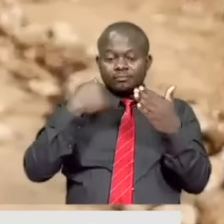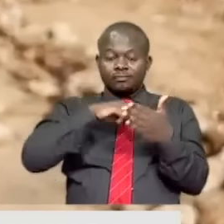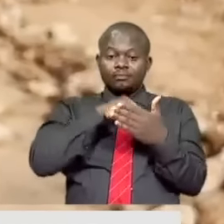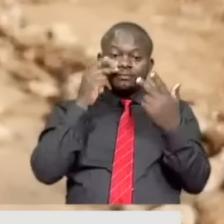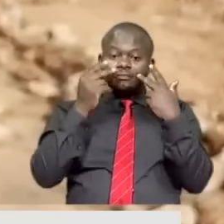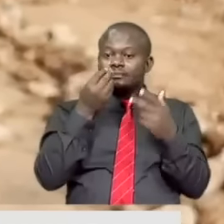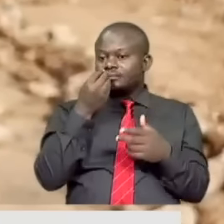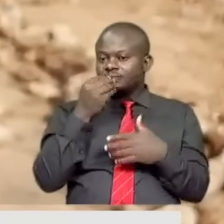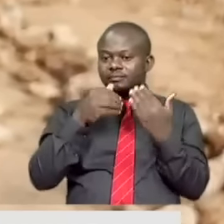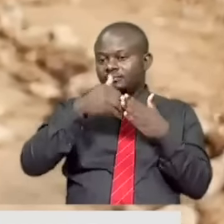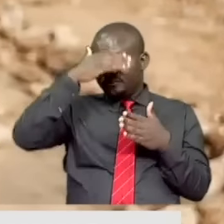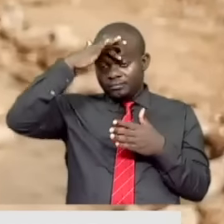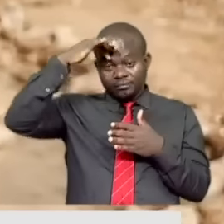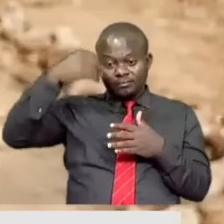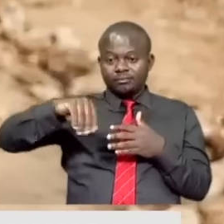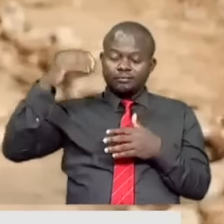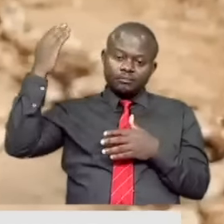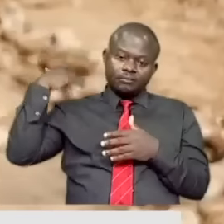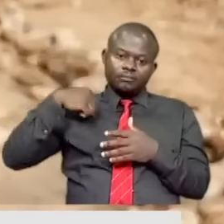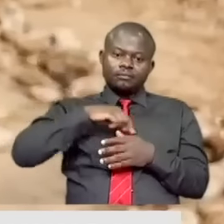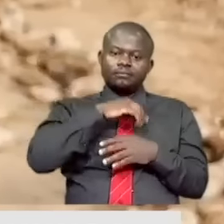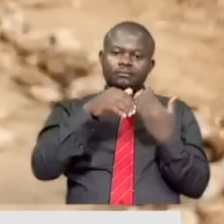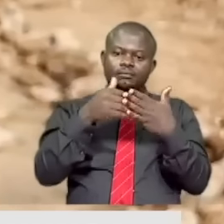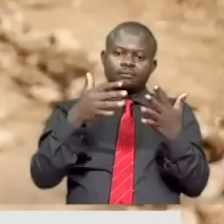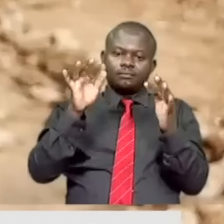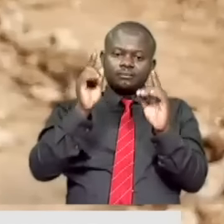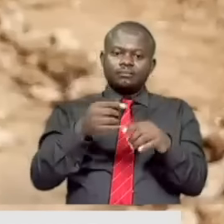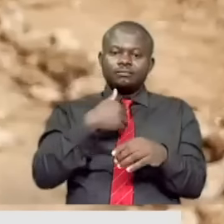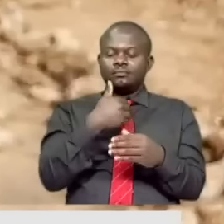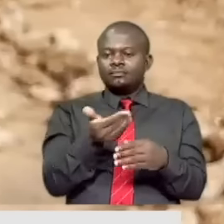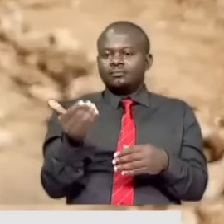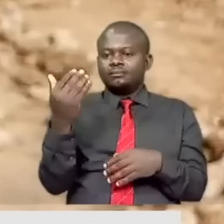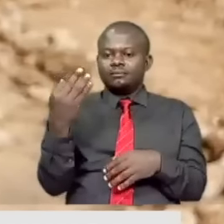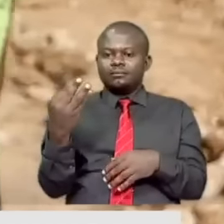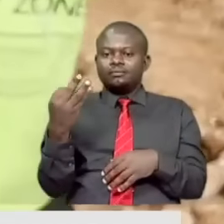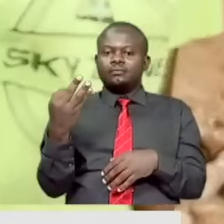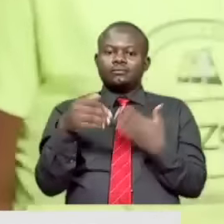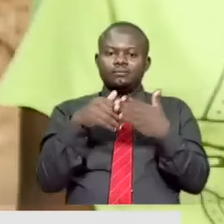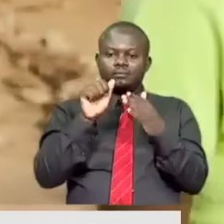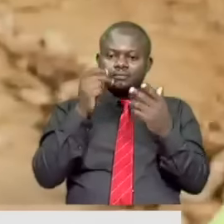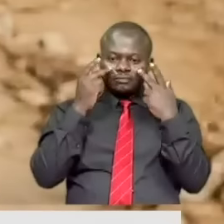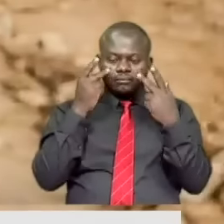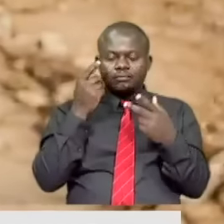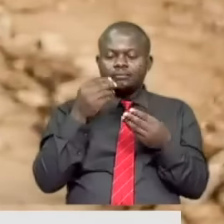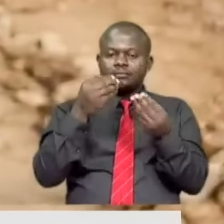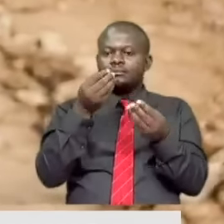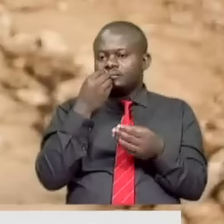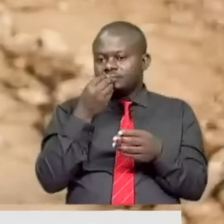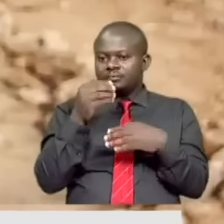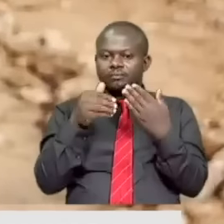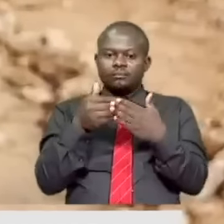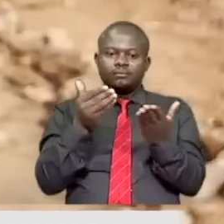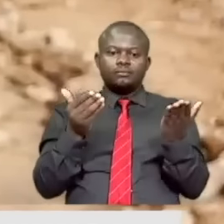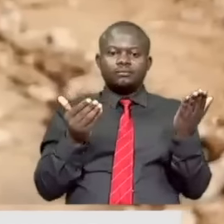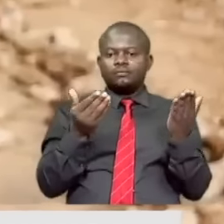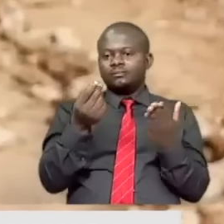kurya byarangoraga ubwo namaje kugera hano bitabana batatu mbasha kubona ibyo kubagaburira ubuno kwishyura